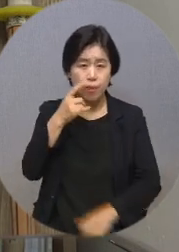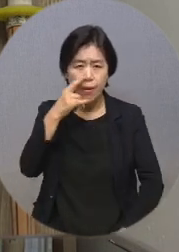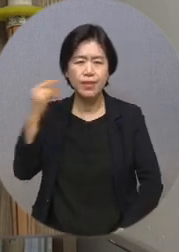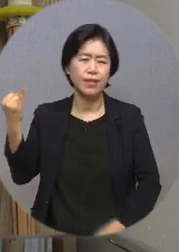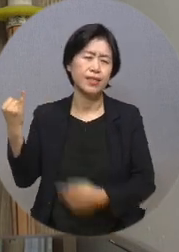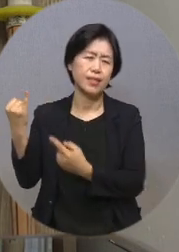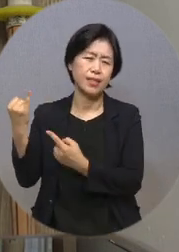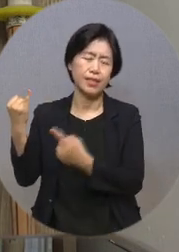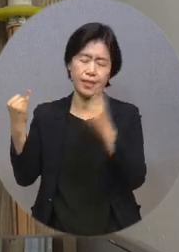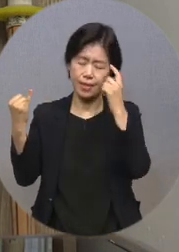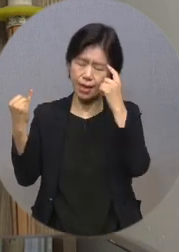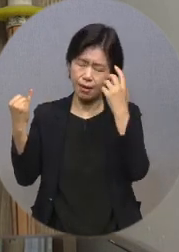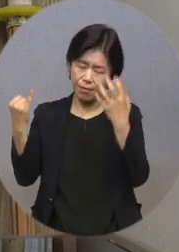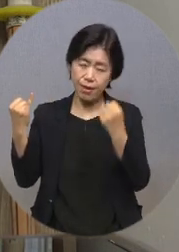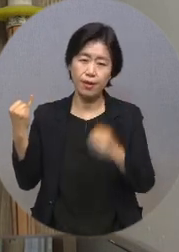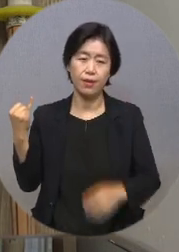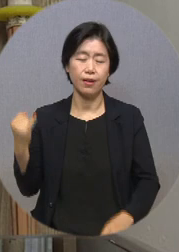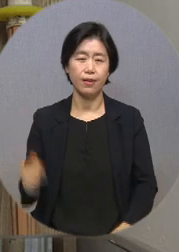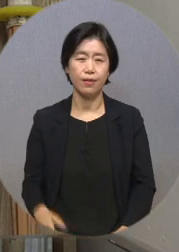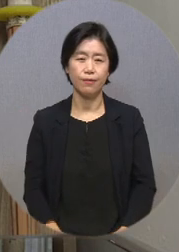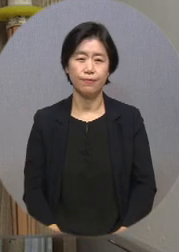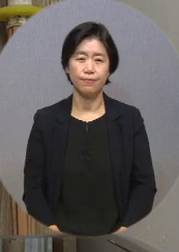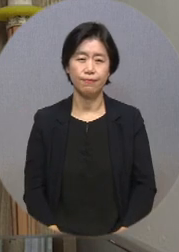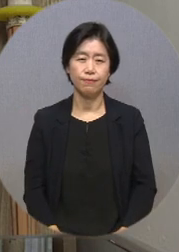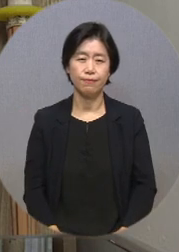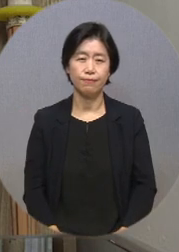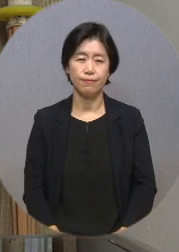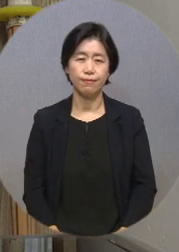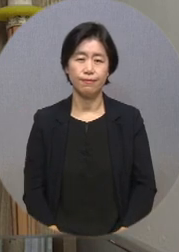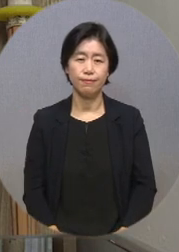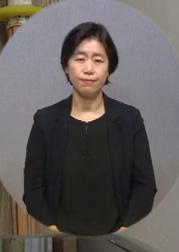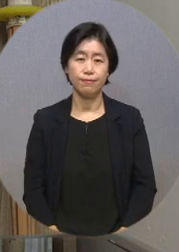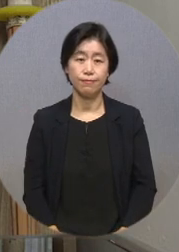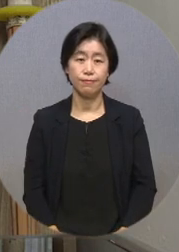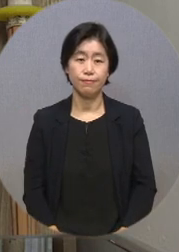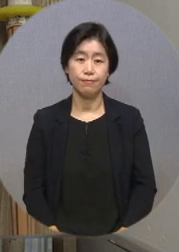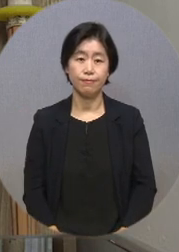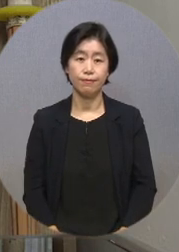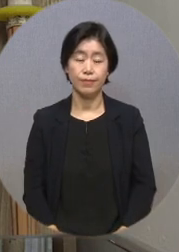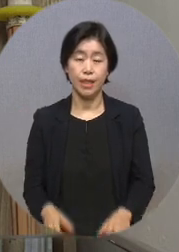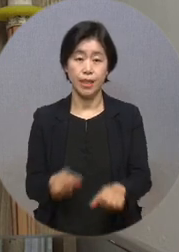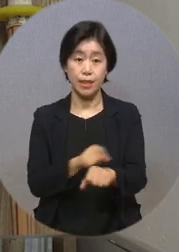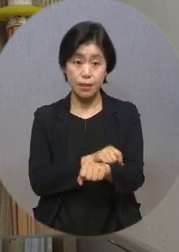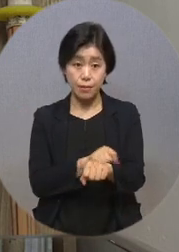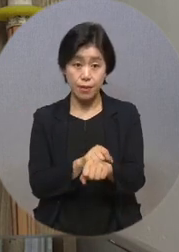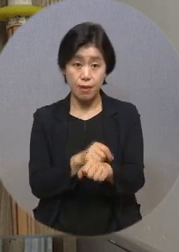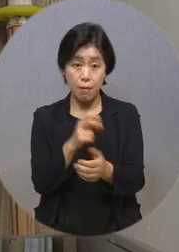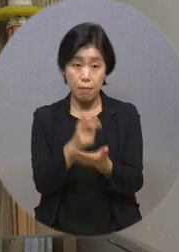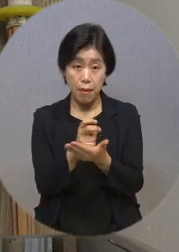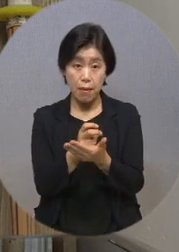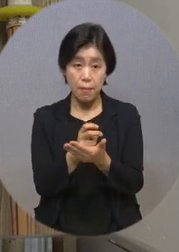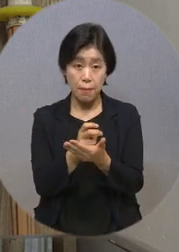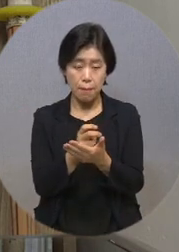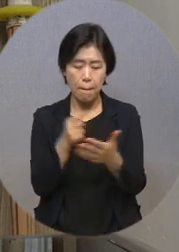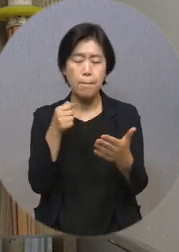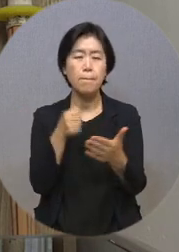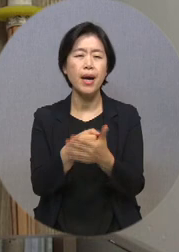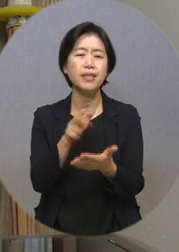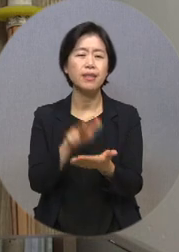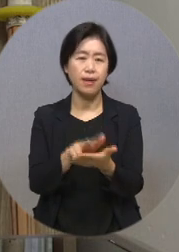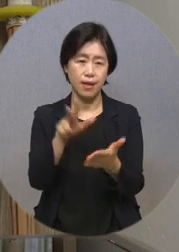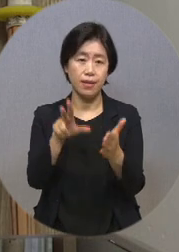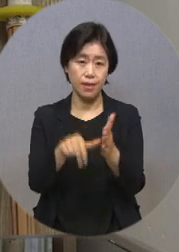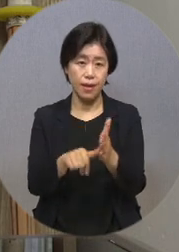생각이 많이 납니다. 네. 지난해 그 특별법이 국회에서 특별법이 제정되면서 제가 공무원으로